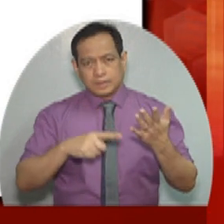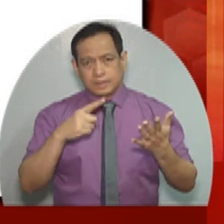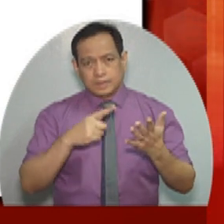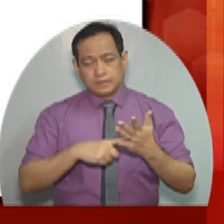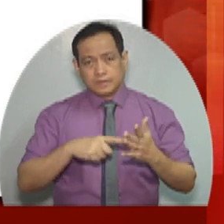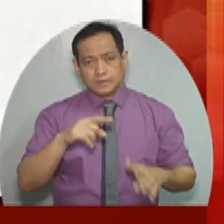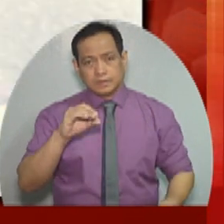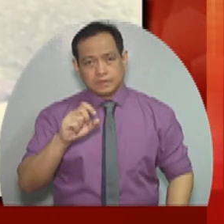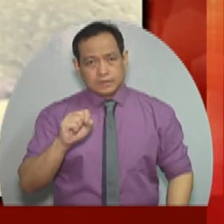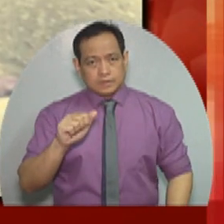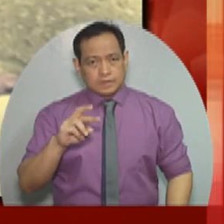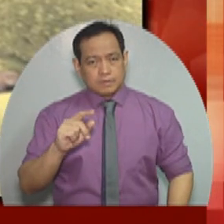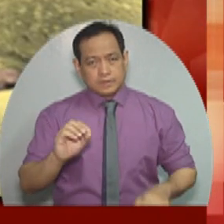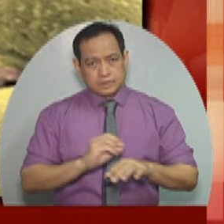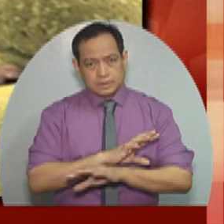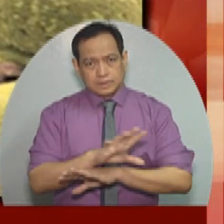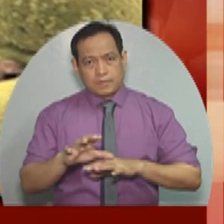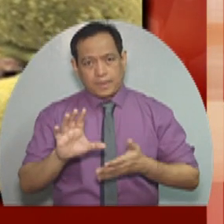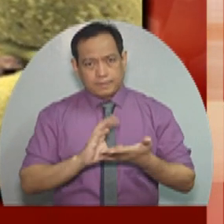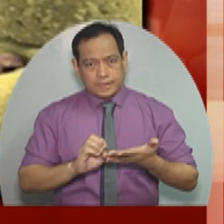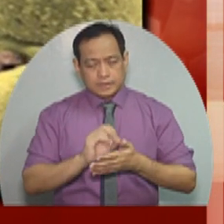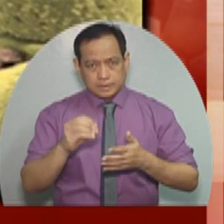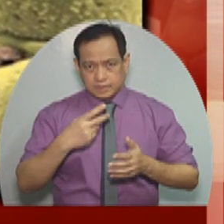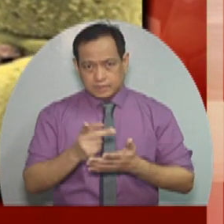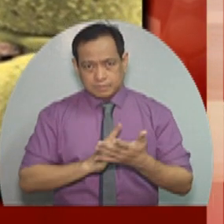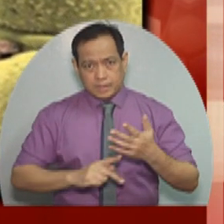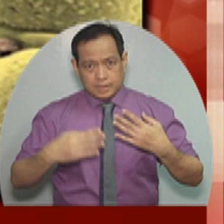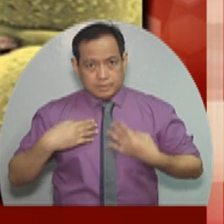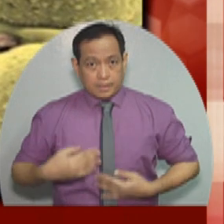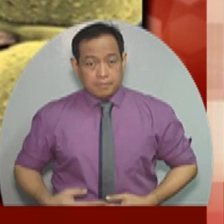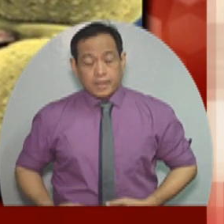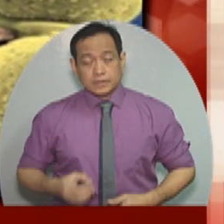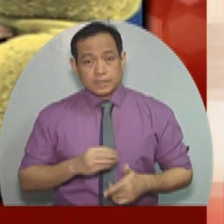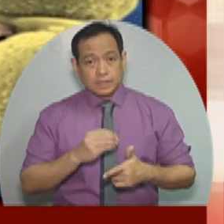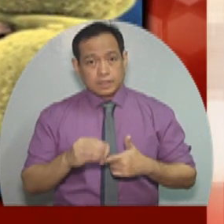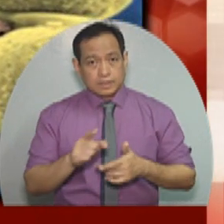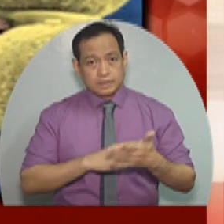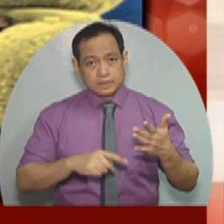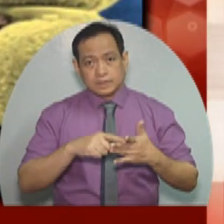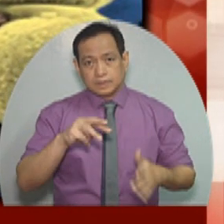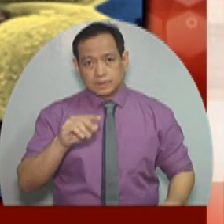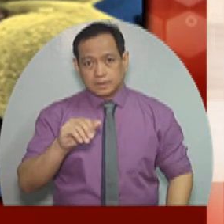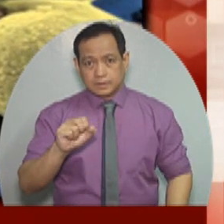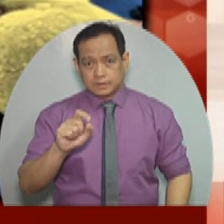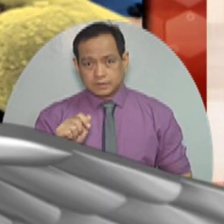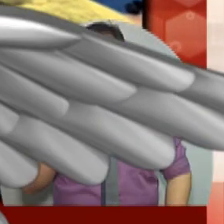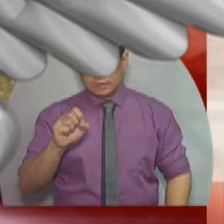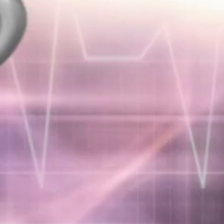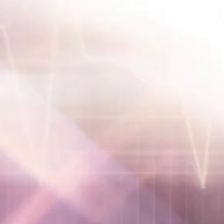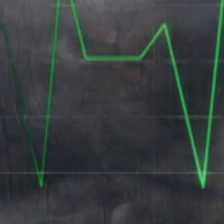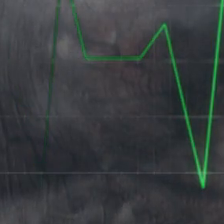ng osteosarcoma ay ang pagkalat ng kanser sa ibang parte ng katawan o yung tinatawag na